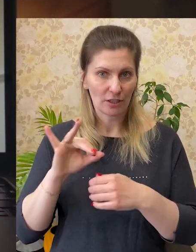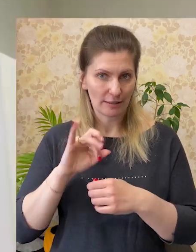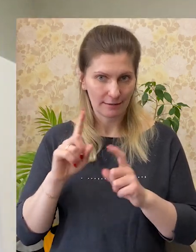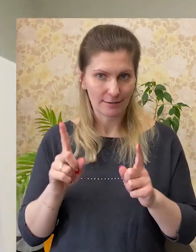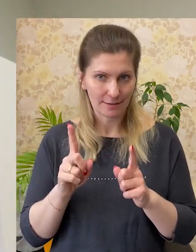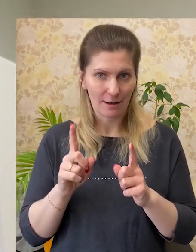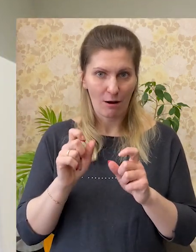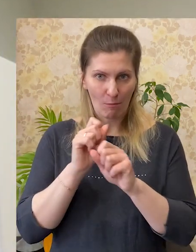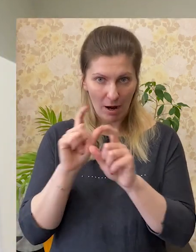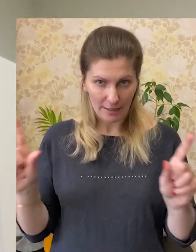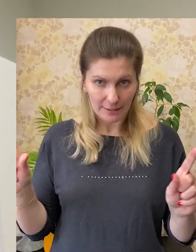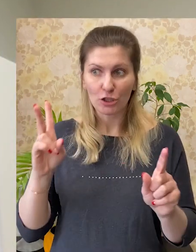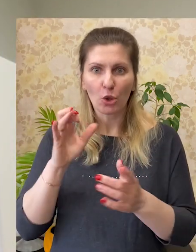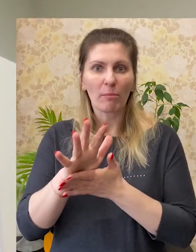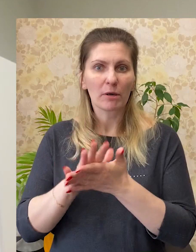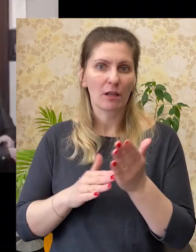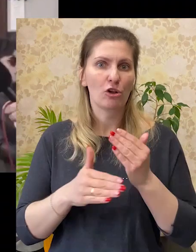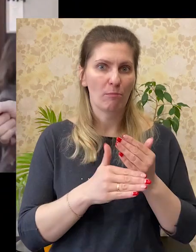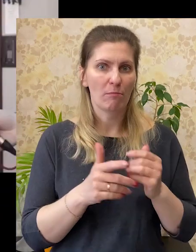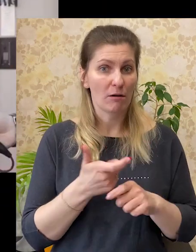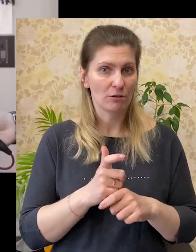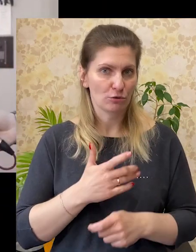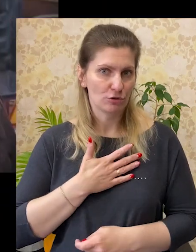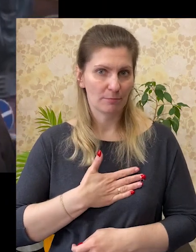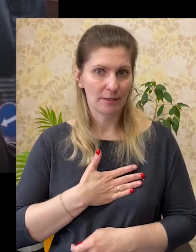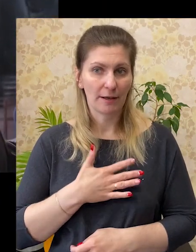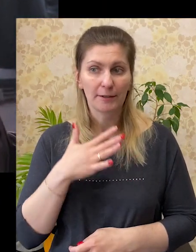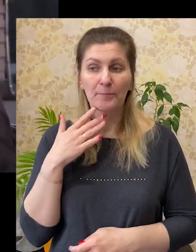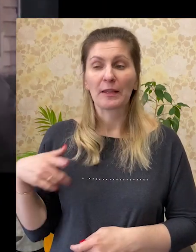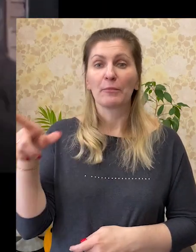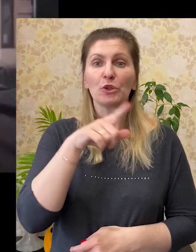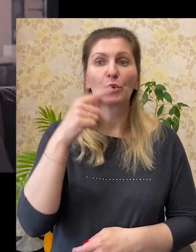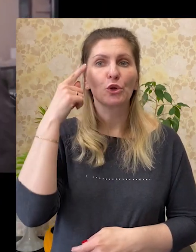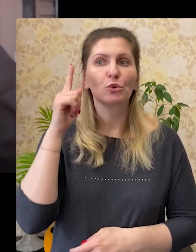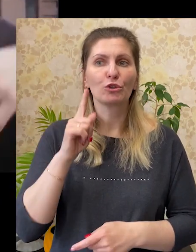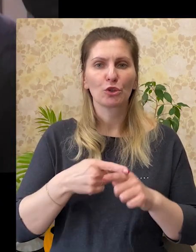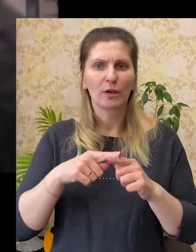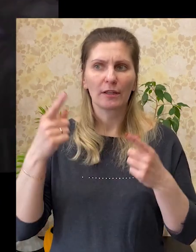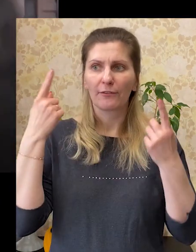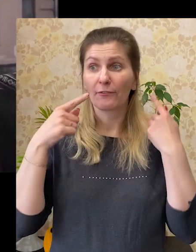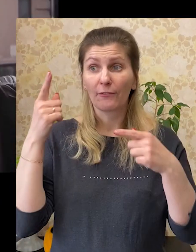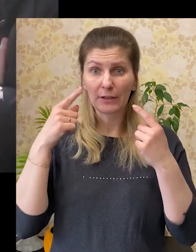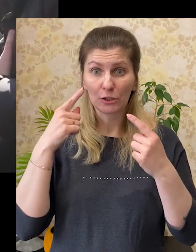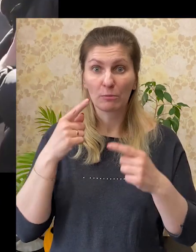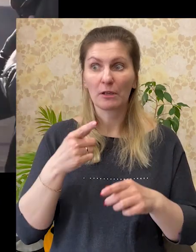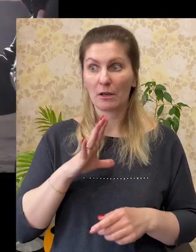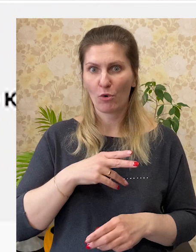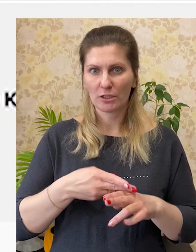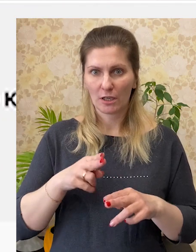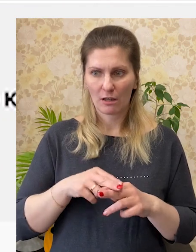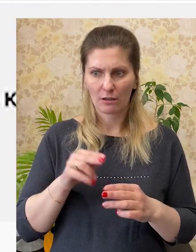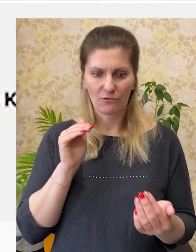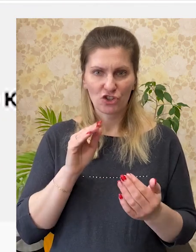продолжают помогать, что очень приятно. Ну, я не видел больных. Это все выдумка корпорации для того, чтобы... И ребята в чате как